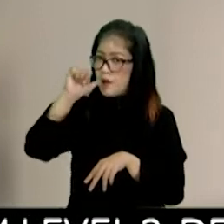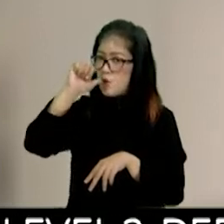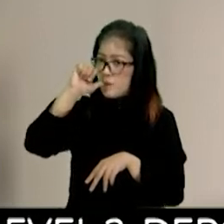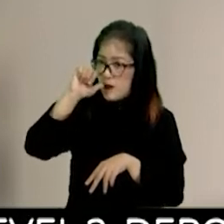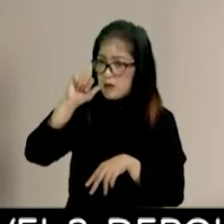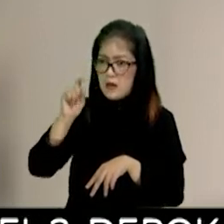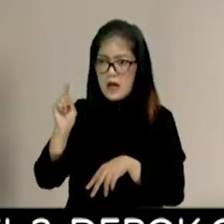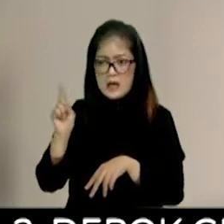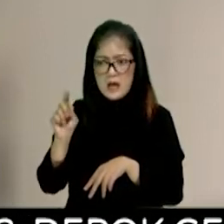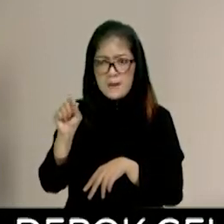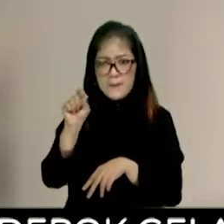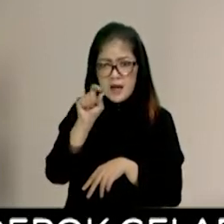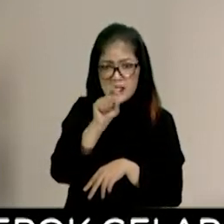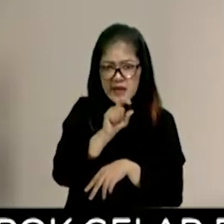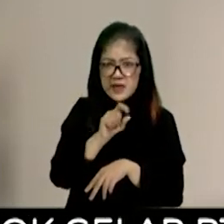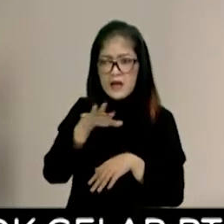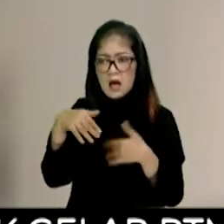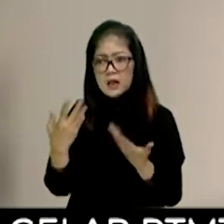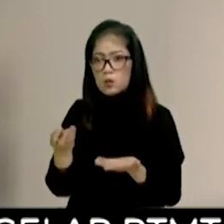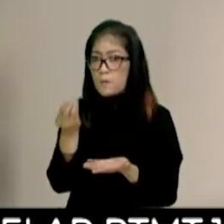terkontaminasi bakteri hingga mengalami keracunan.